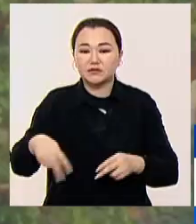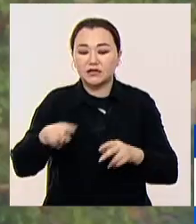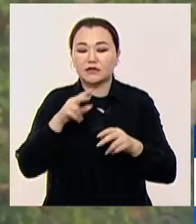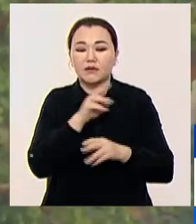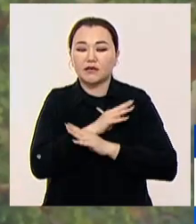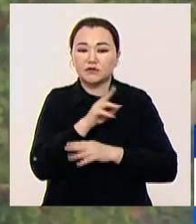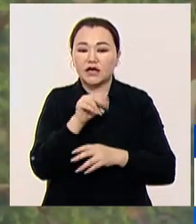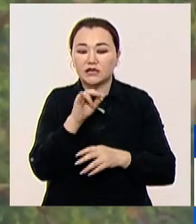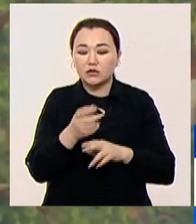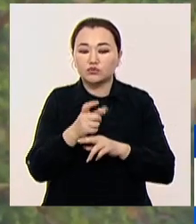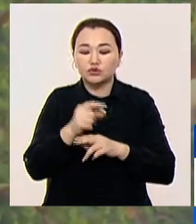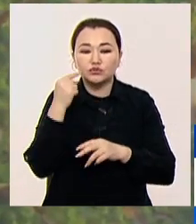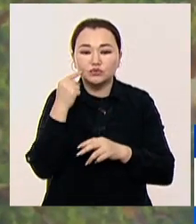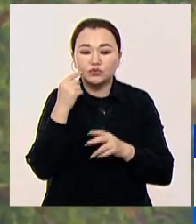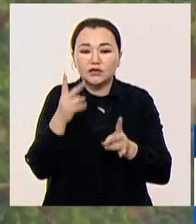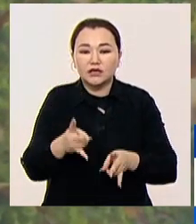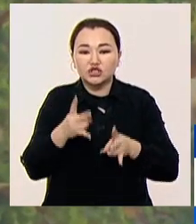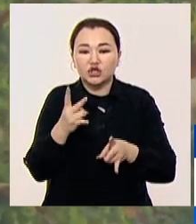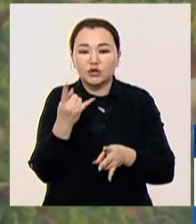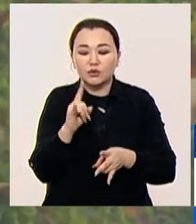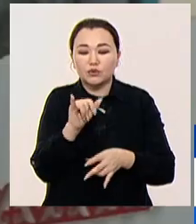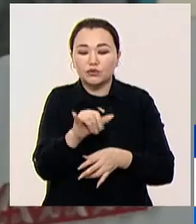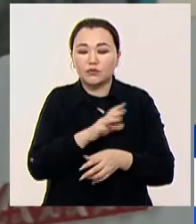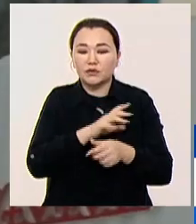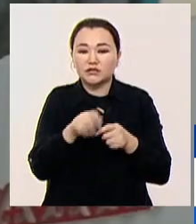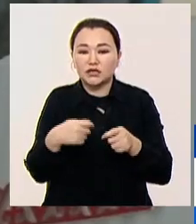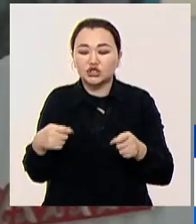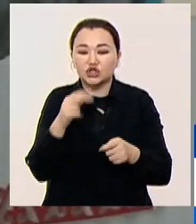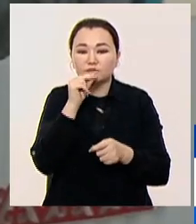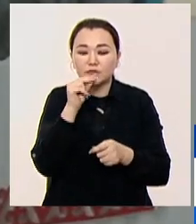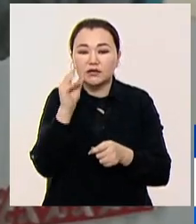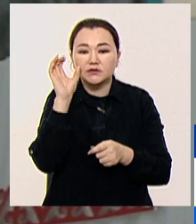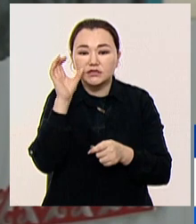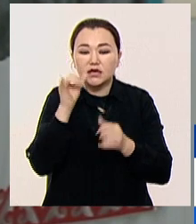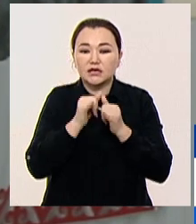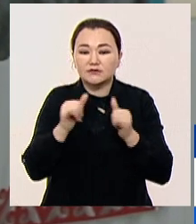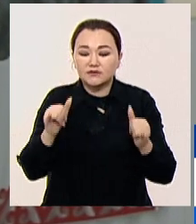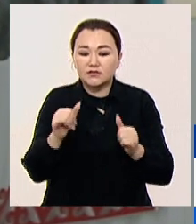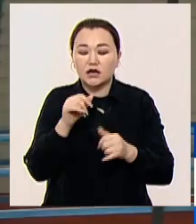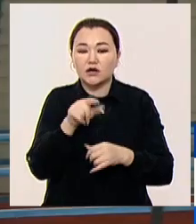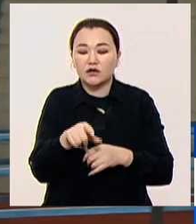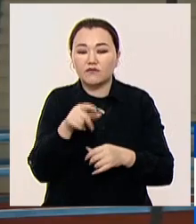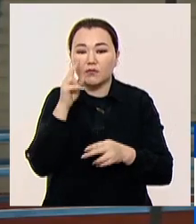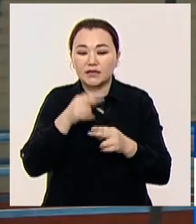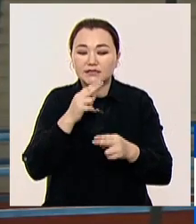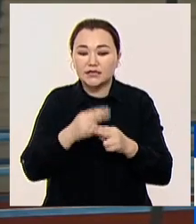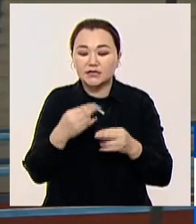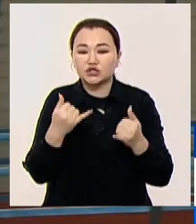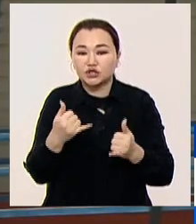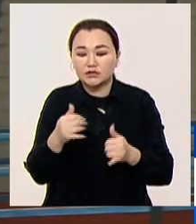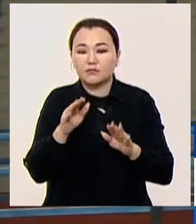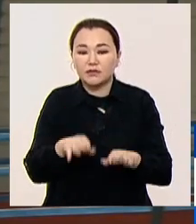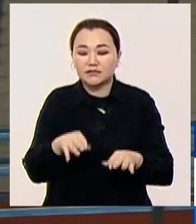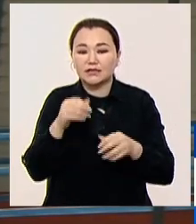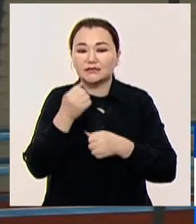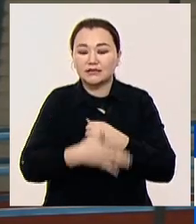был очень застенчивый и ласковый ребенок. У него была задержка речевого и психического развития. Его брат и сестра сейчас находятся в